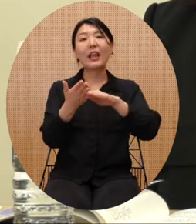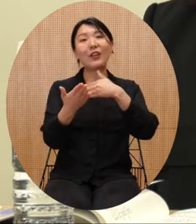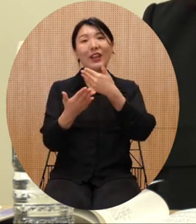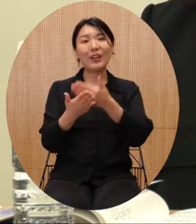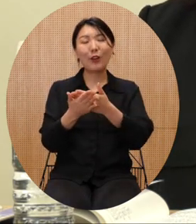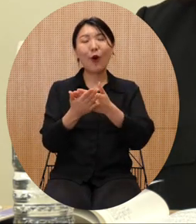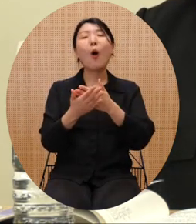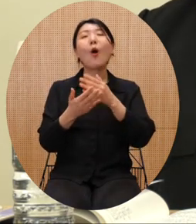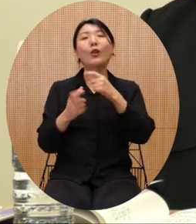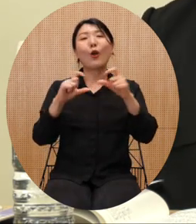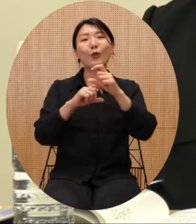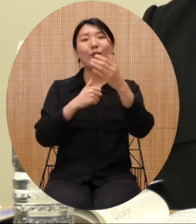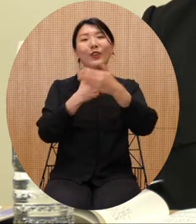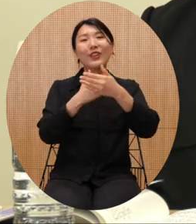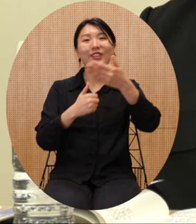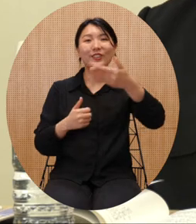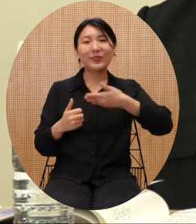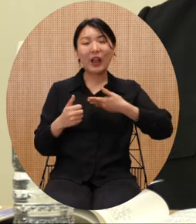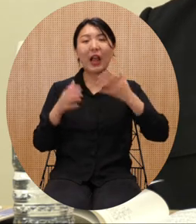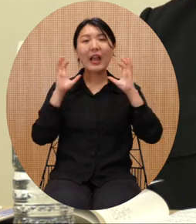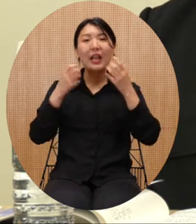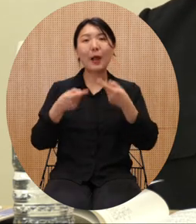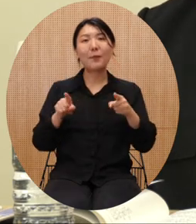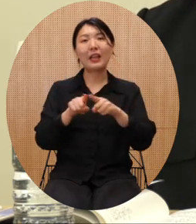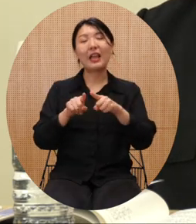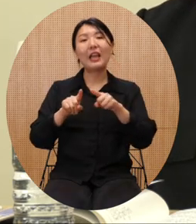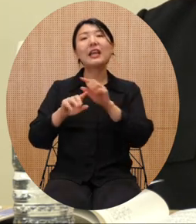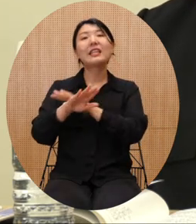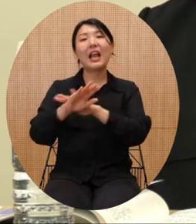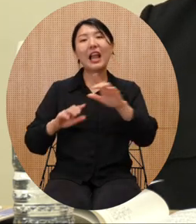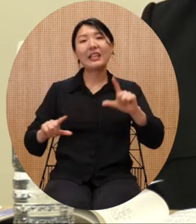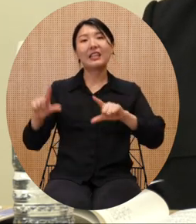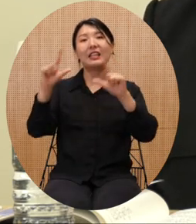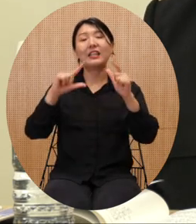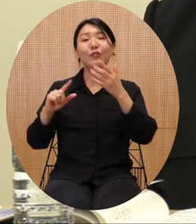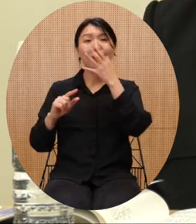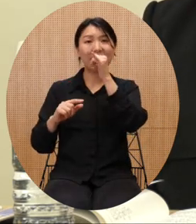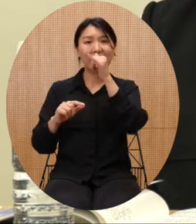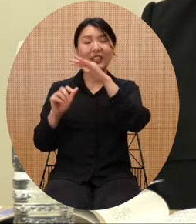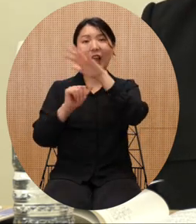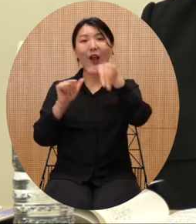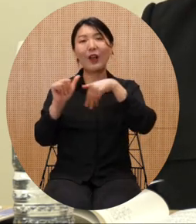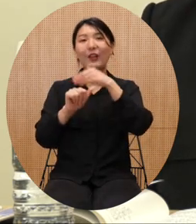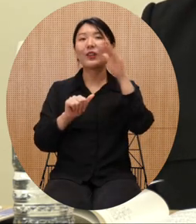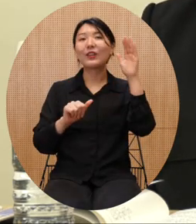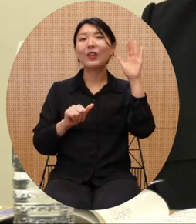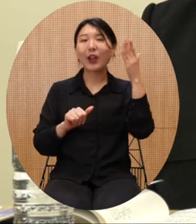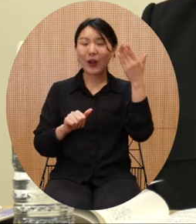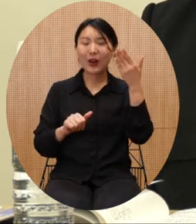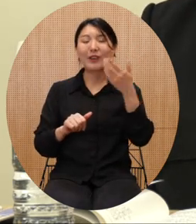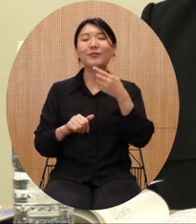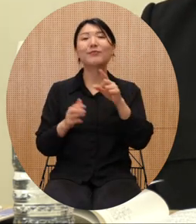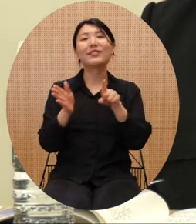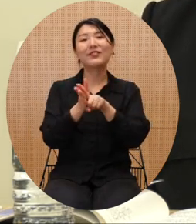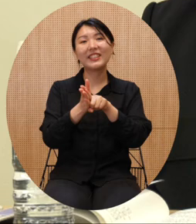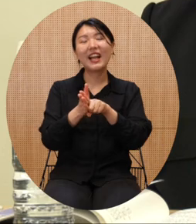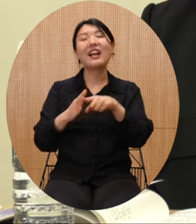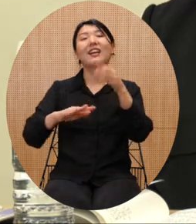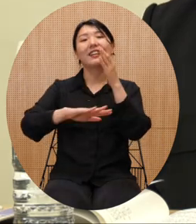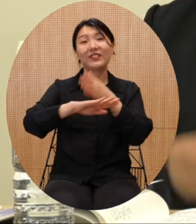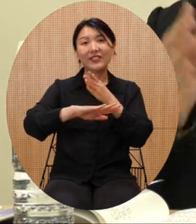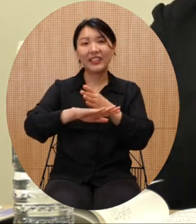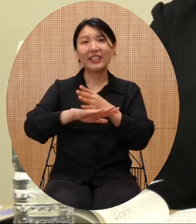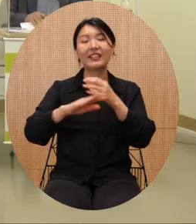주시면 아이들과 함께 잘 지낼 수 있는 상황이 될 수 있을까라고 생각합니다. 감사합니다.